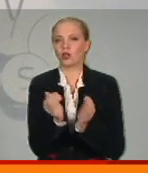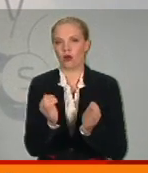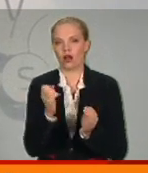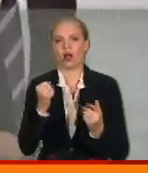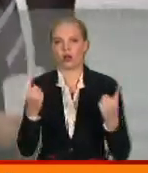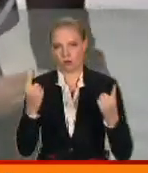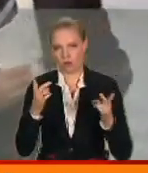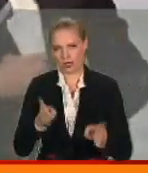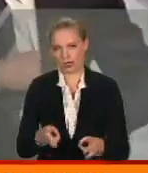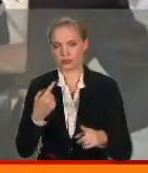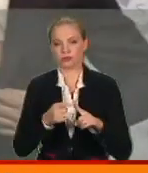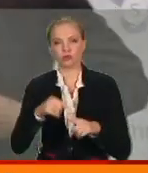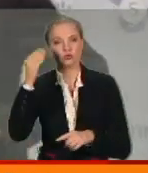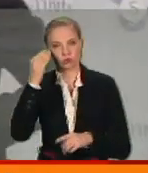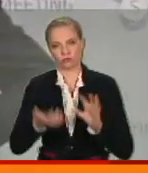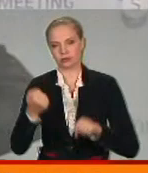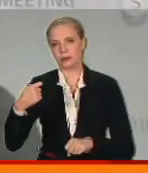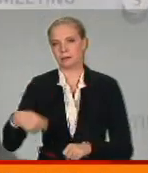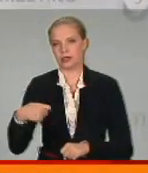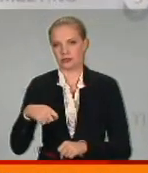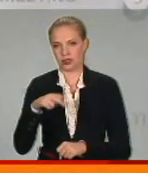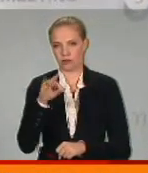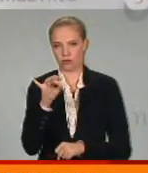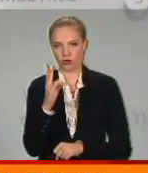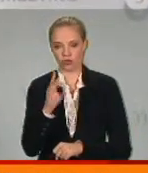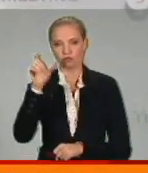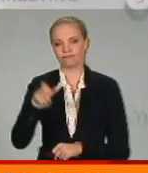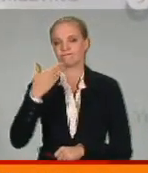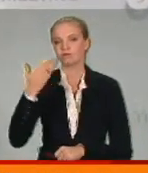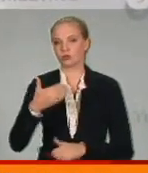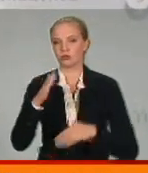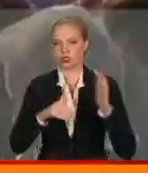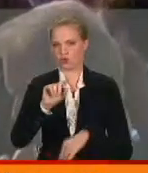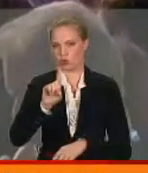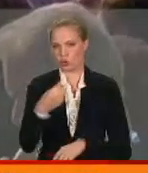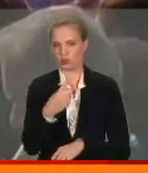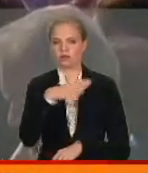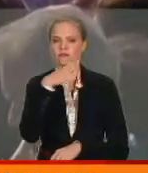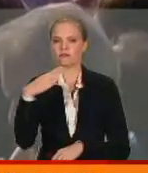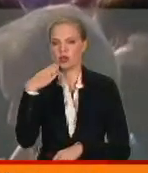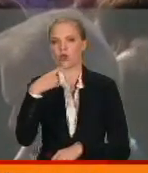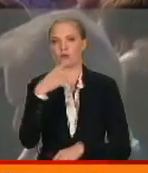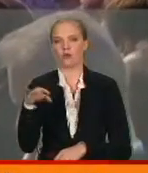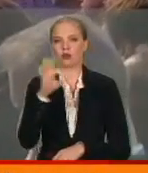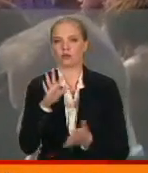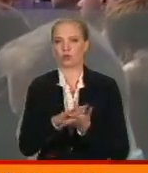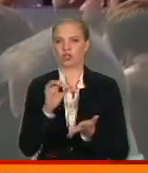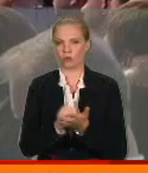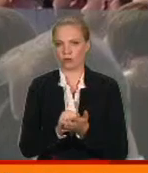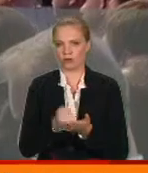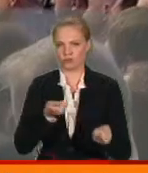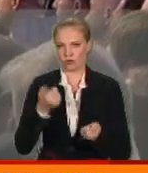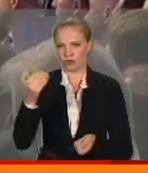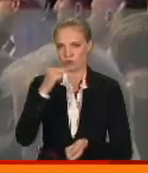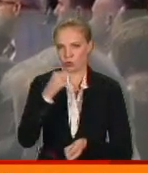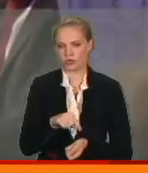глобальна кризацю думку підхоплює президентпетро порошеко пає майже годину багато говорить про дестабілізаційну роль